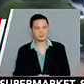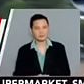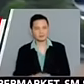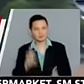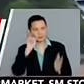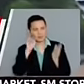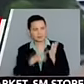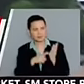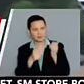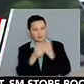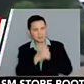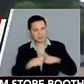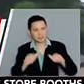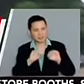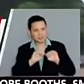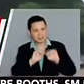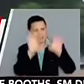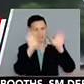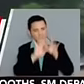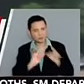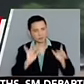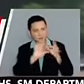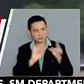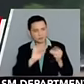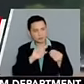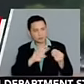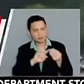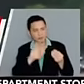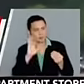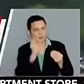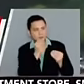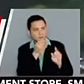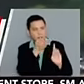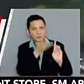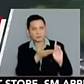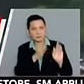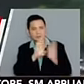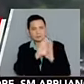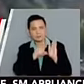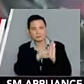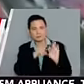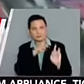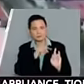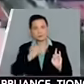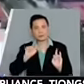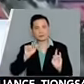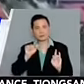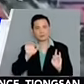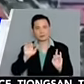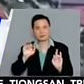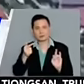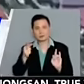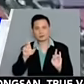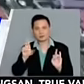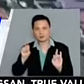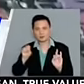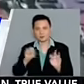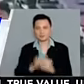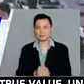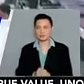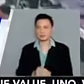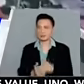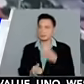linaw tungkol sa tunay na pagkatao ni Mayor Alice Go? Ang hirap eh. Ang gulo kasi ng kwento niya.